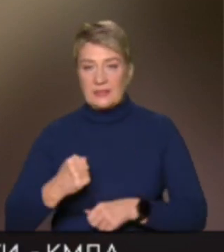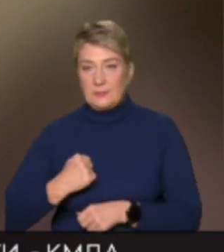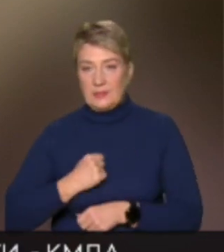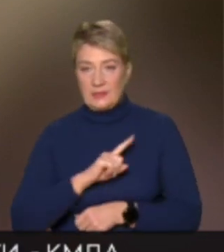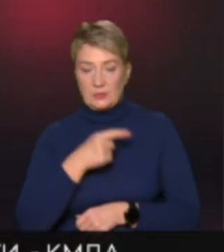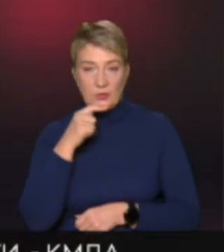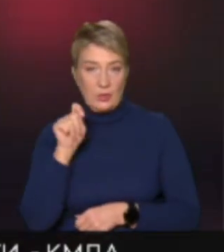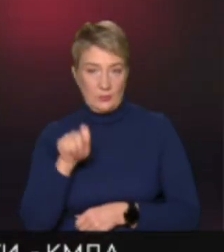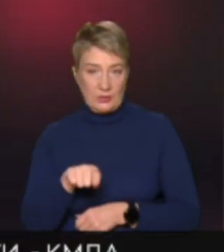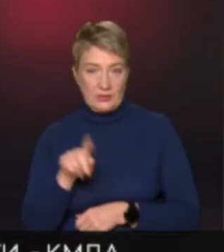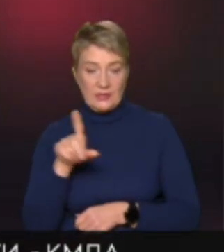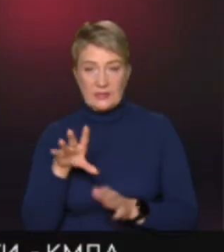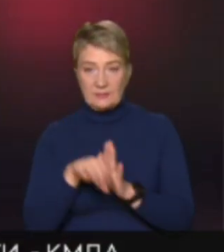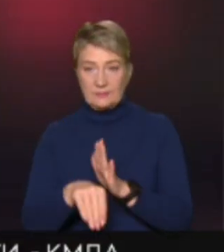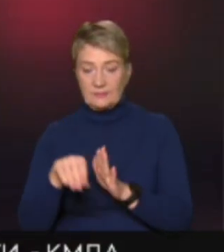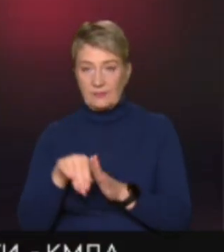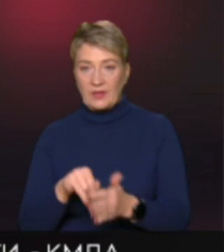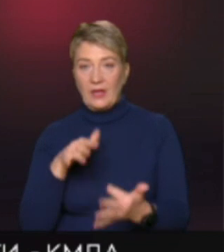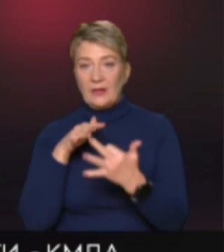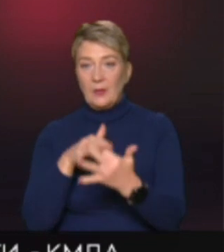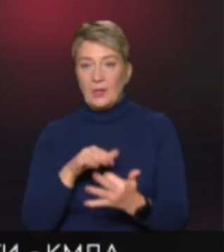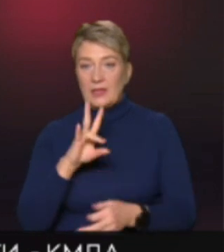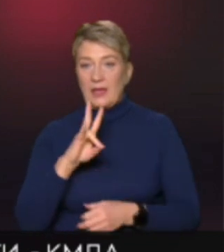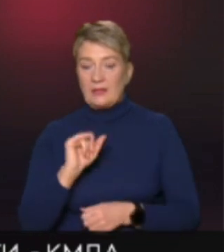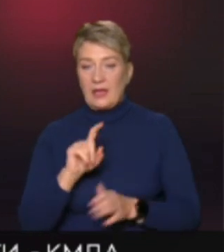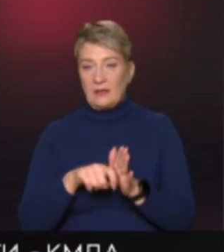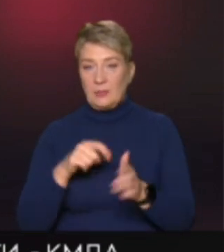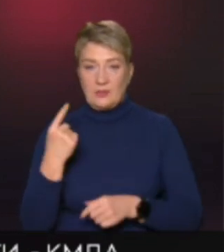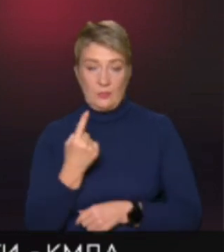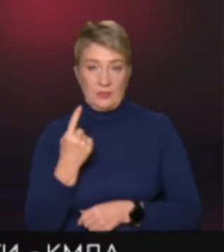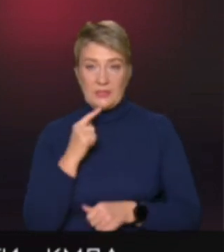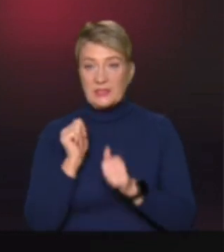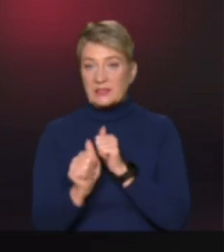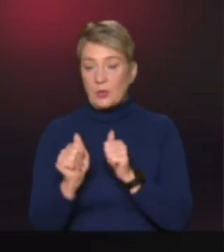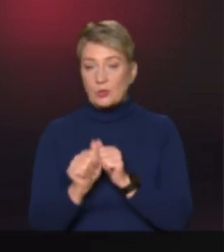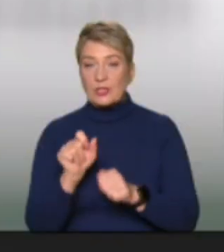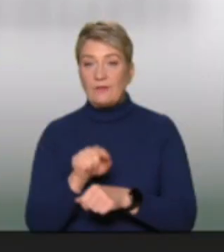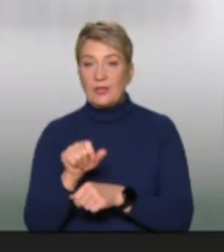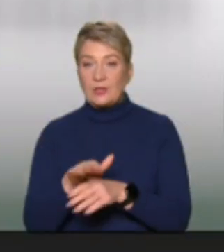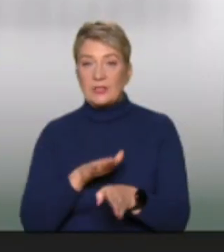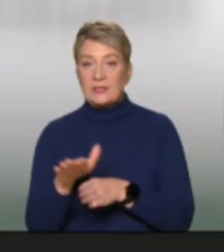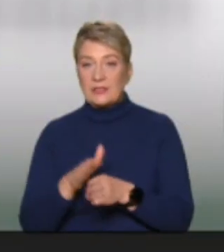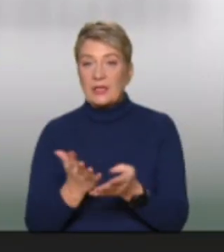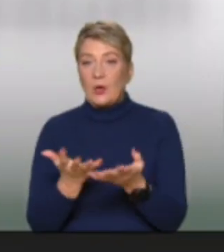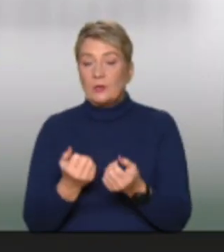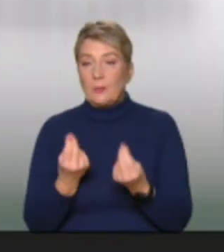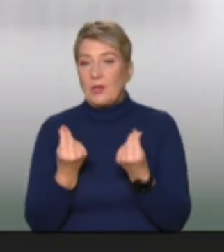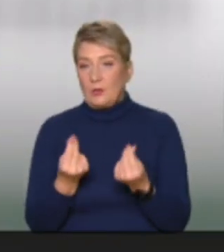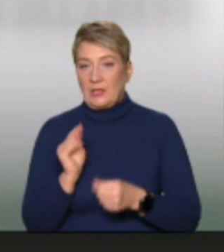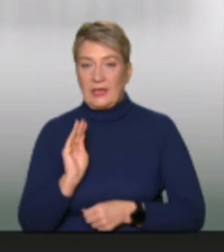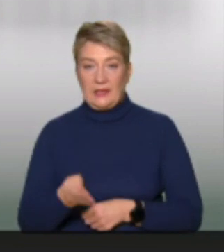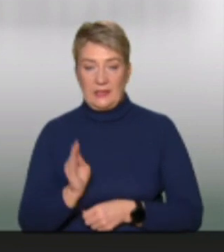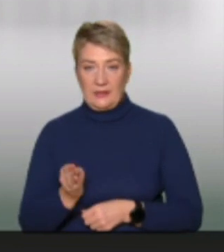що задіяні в найзапекліших боях на Авдіївському напрямку. За кожне виконане завдання отримували гонорар на картку. В